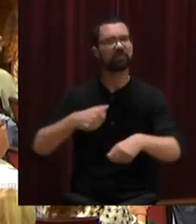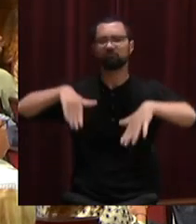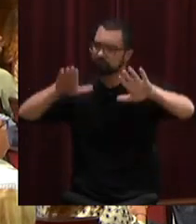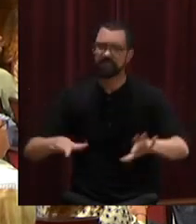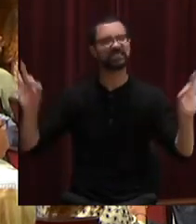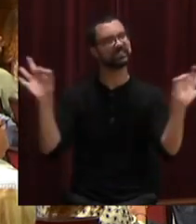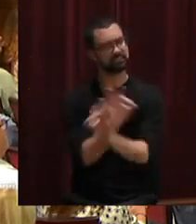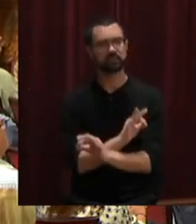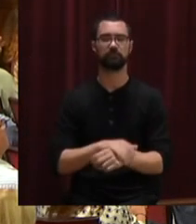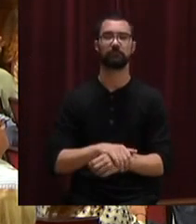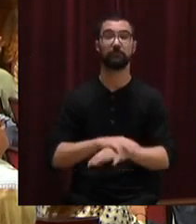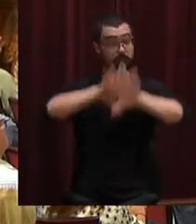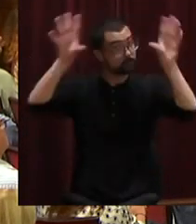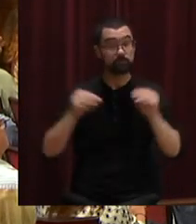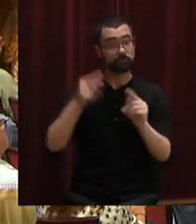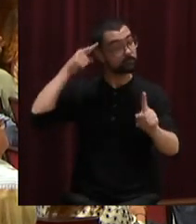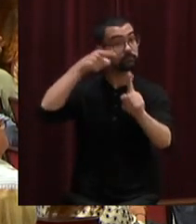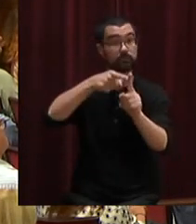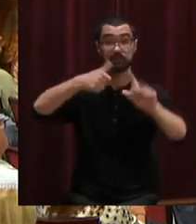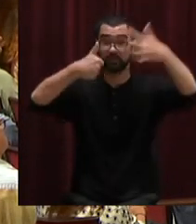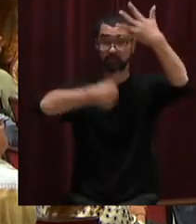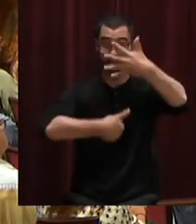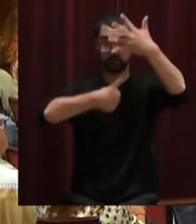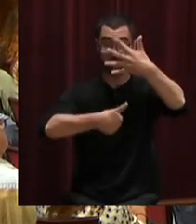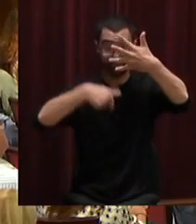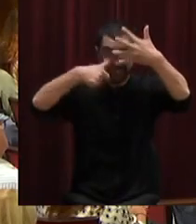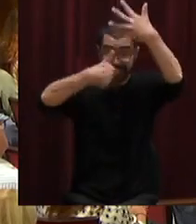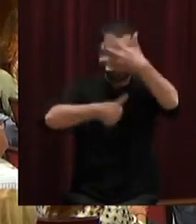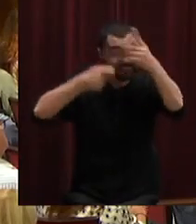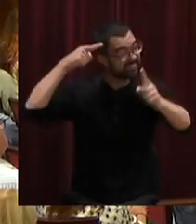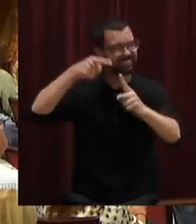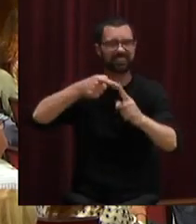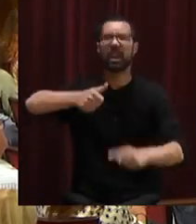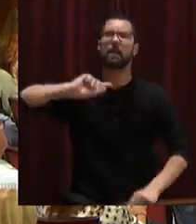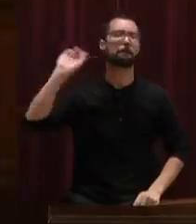al sisè gran repte que tenim, que és en realitat el més important de tots.